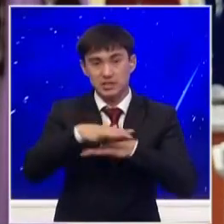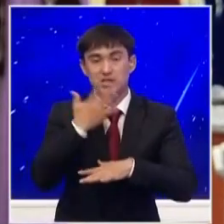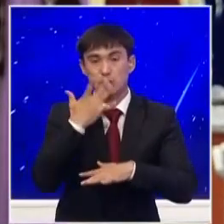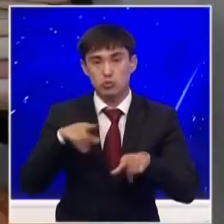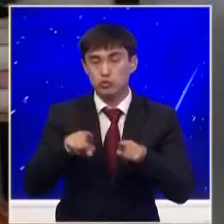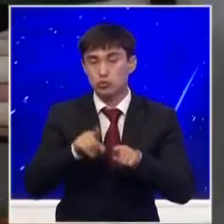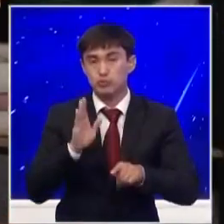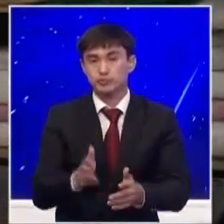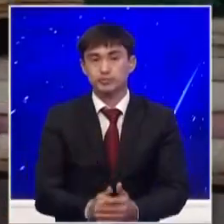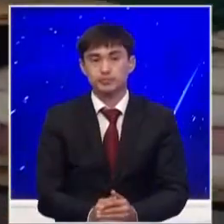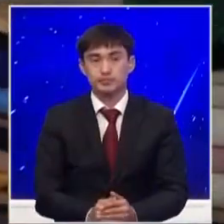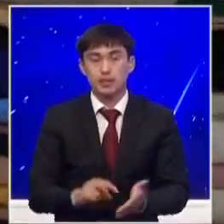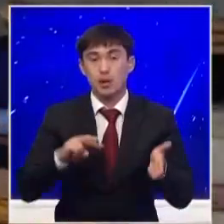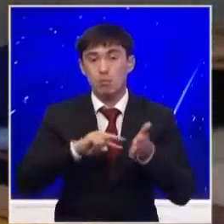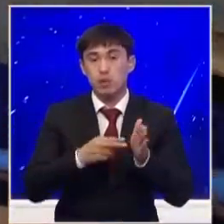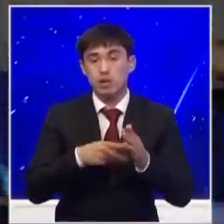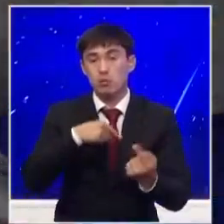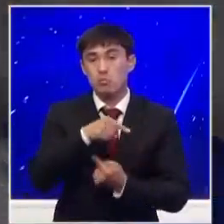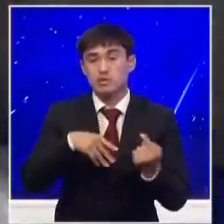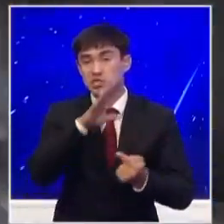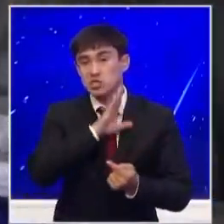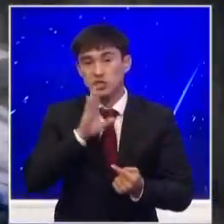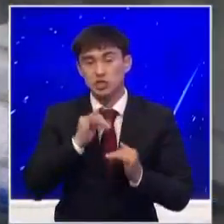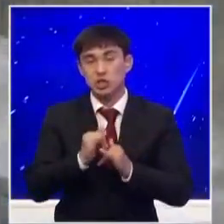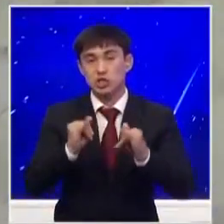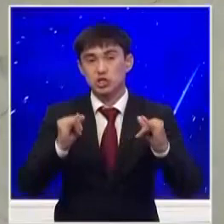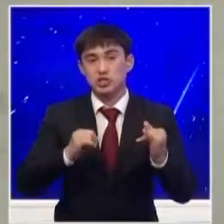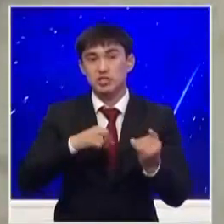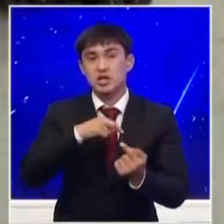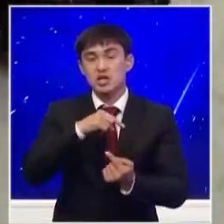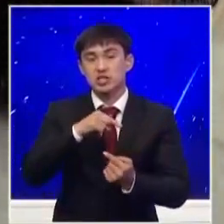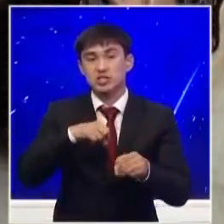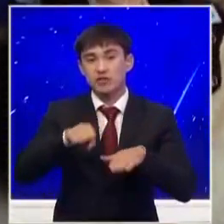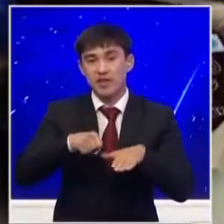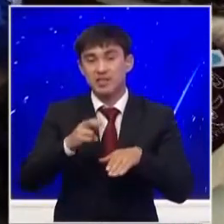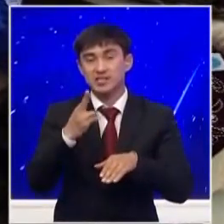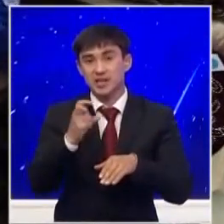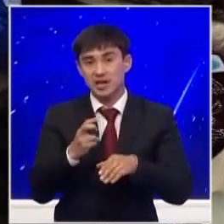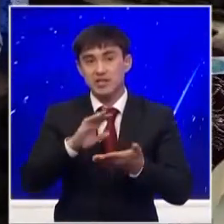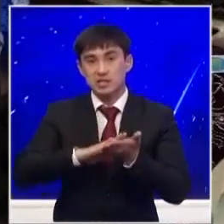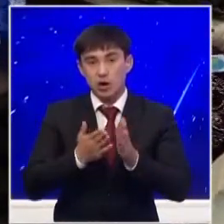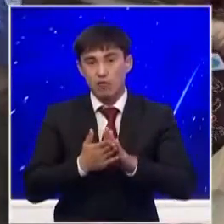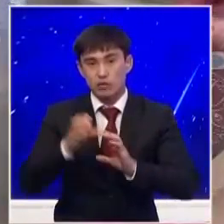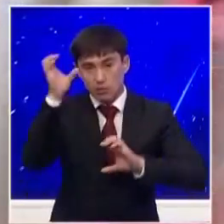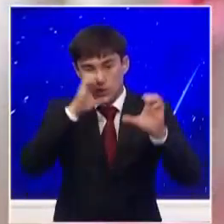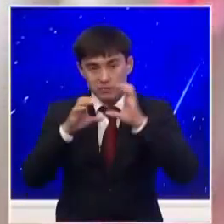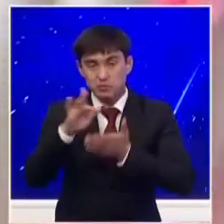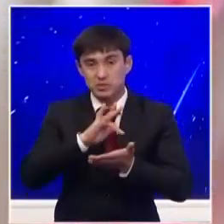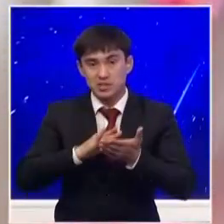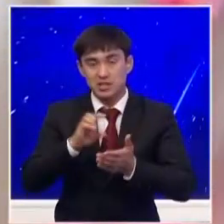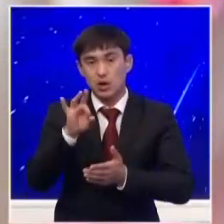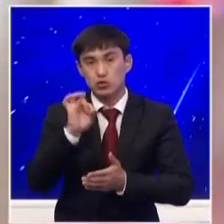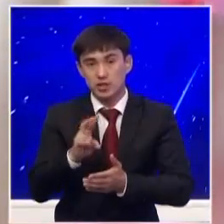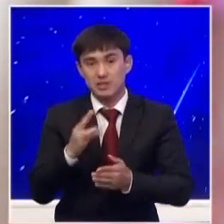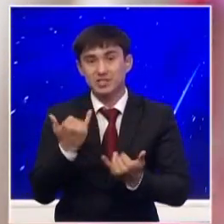рубежом. В планах у бизнес-вумен расширить швейный цех. Для этого уже заключен договор с образовательным центром